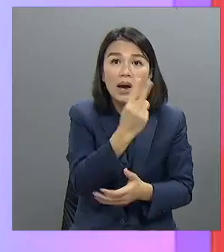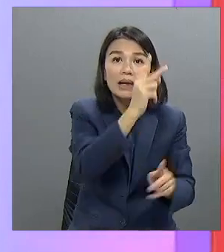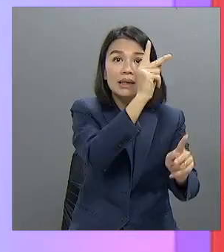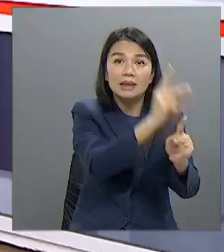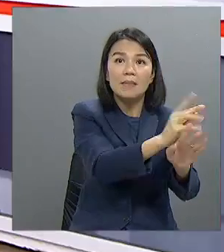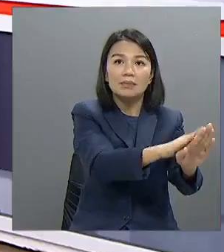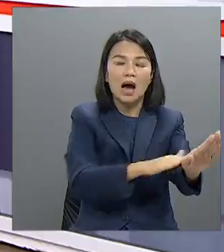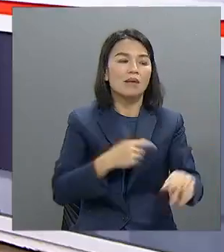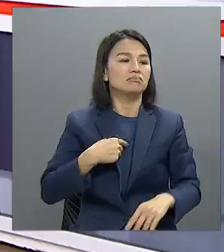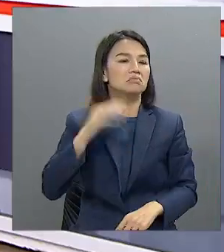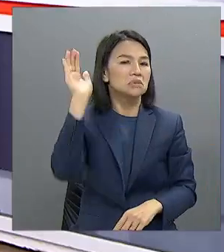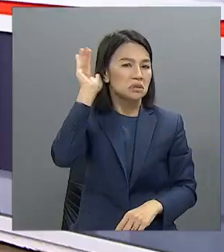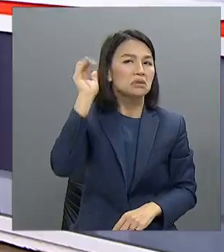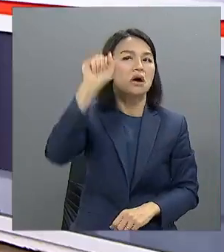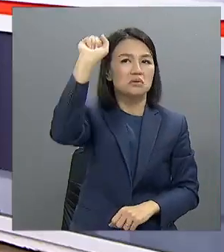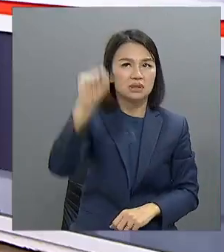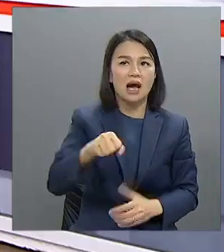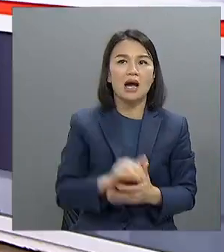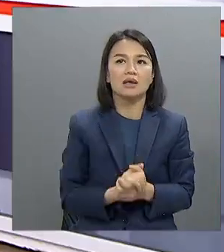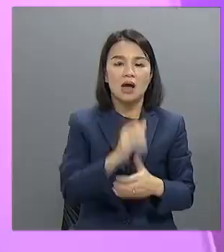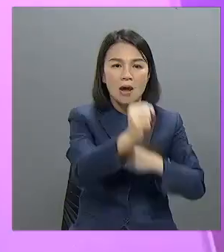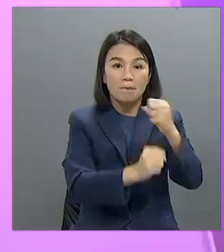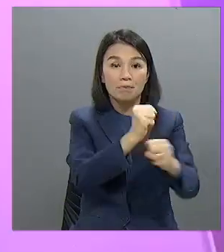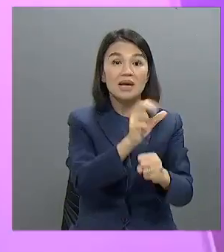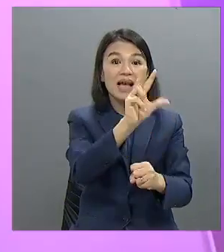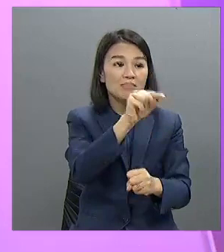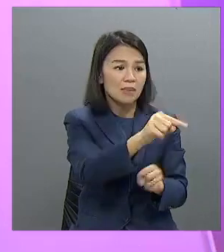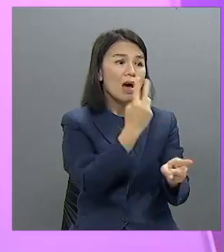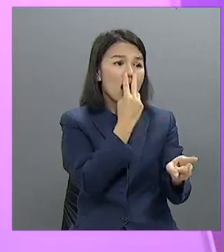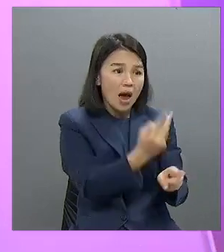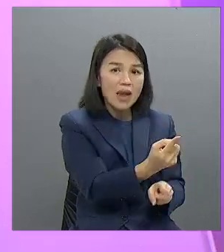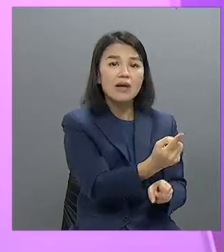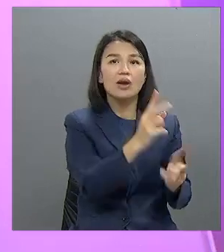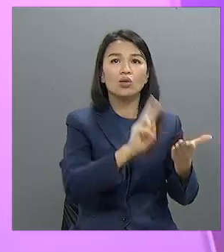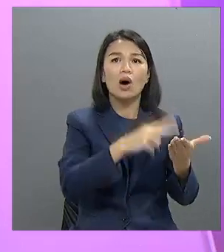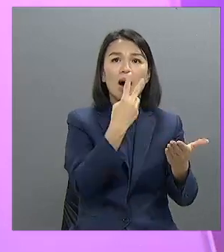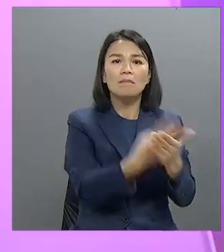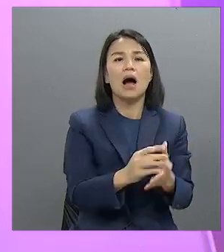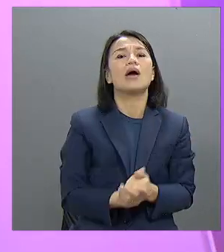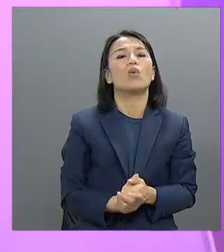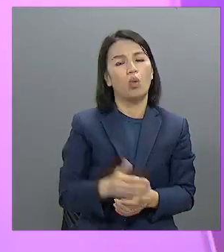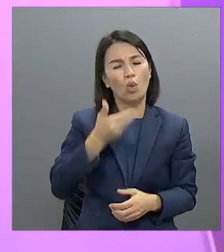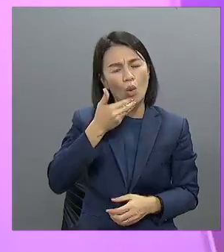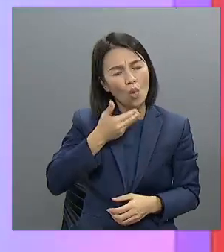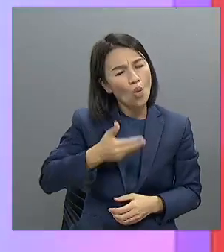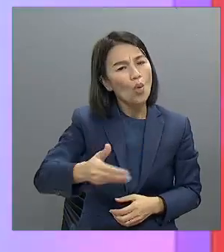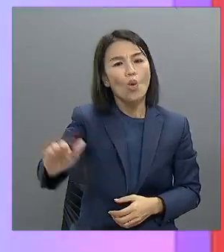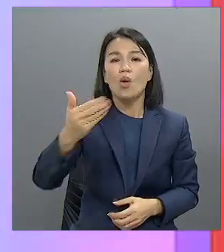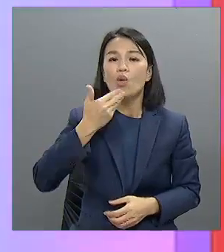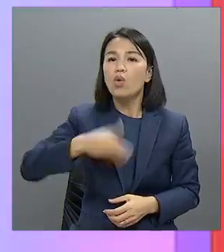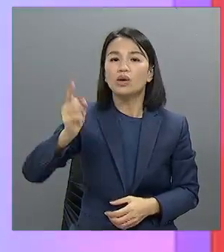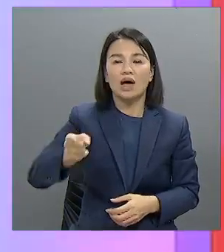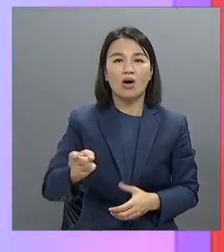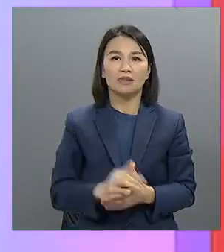อกว่าเชื่อเพราะอย่างน้อย30ปีเนี่ยยังอยู่ได ้ตรงตามความหมายนะตราบเท่านิดนิรันดร์เนาะ ครับอ่ะเรื่อง